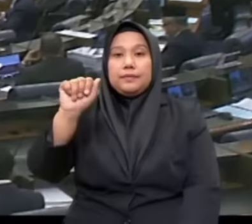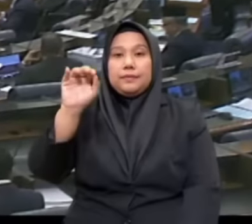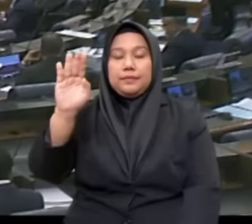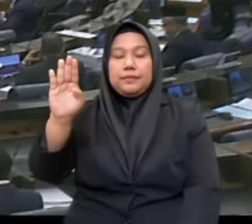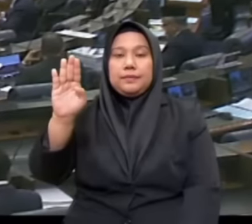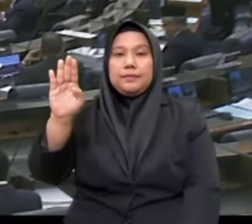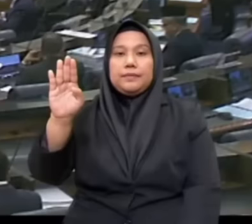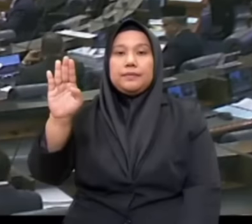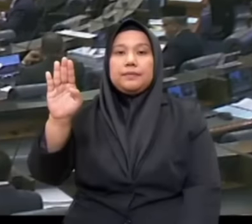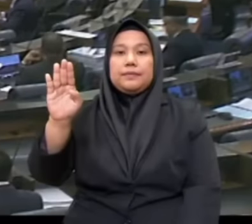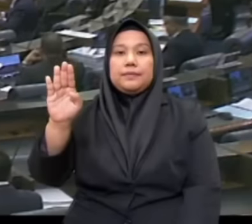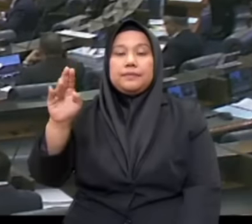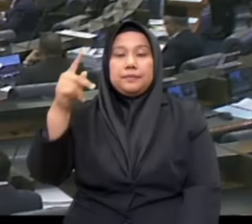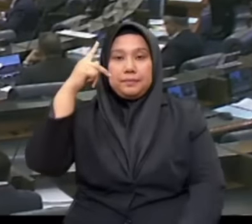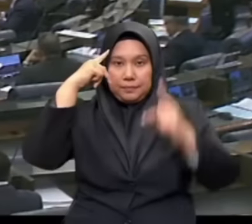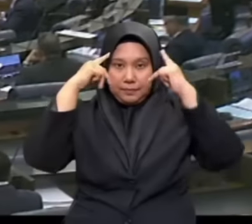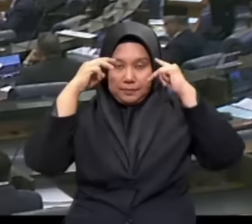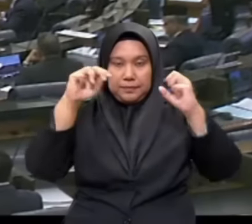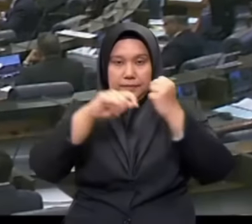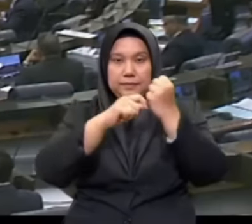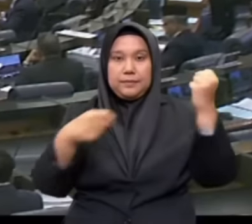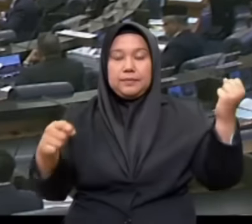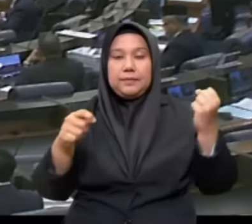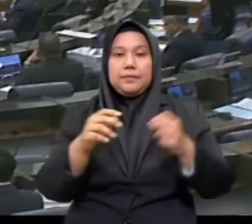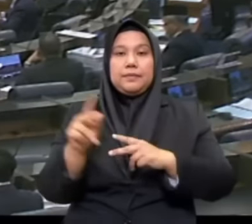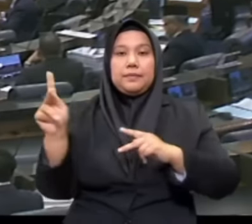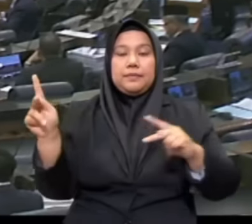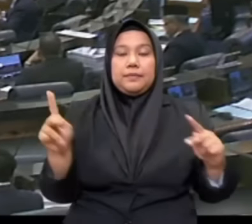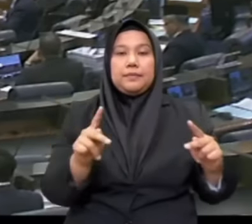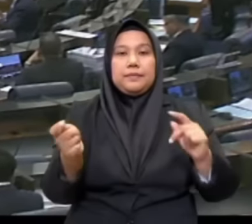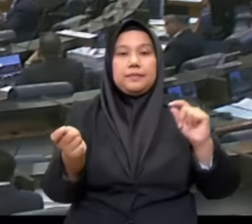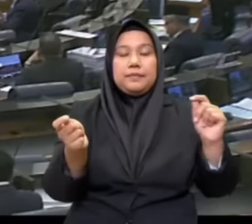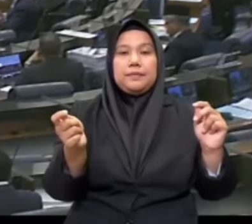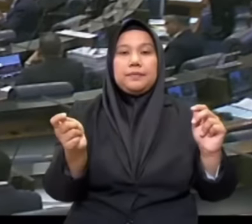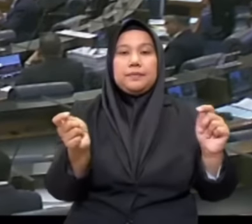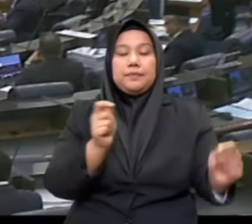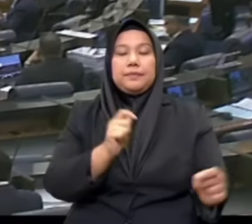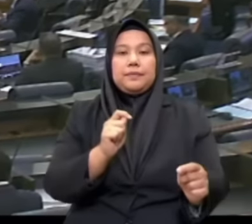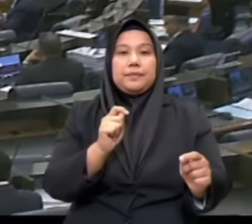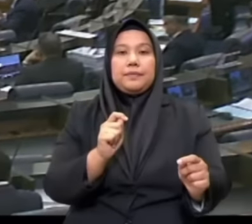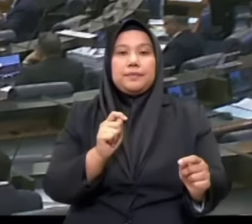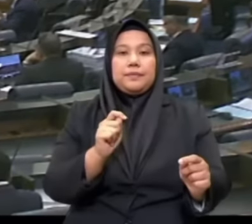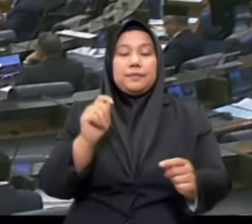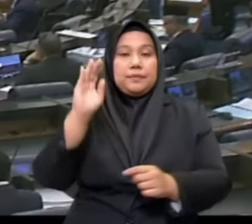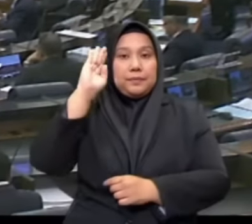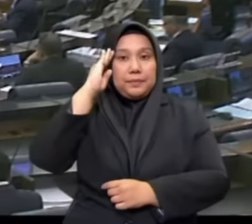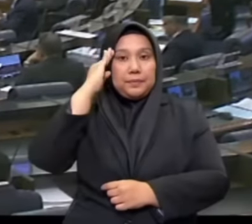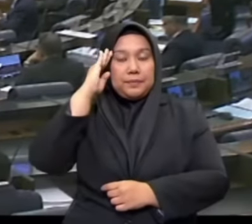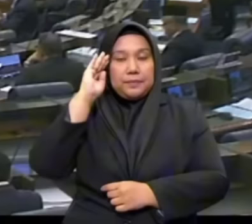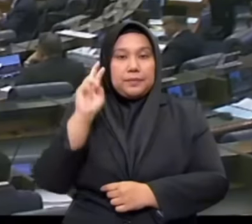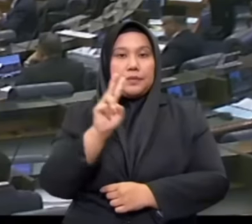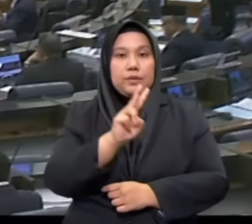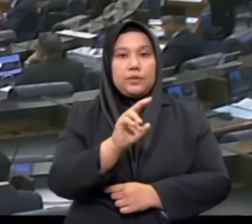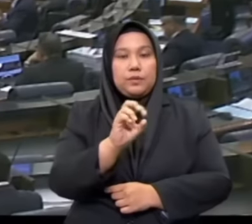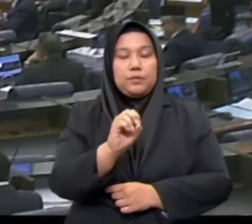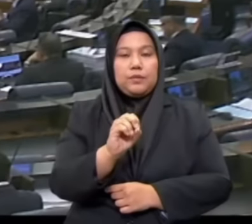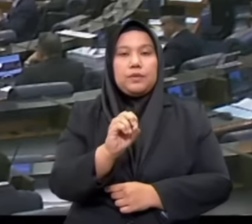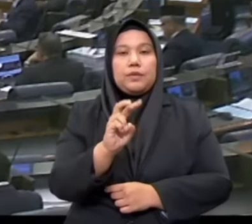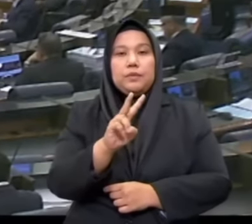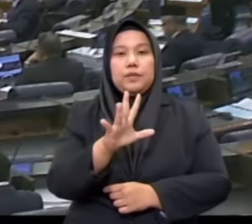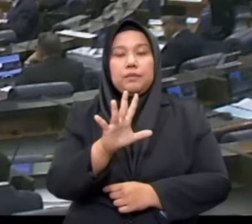soalan tambahan saya. Plan Transformasi Ekonomi Bumi Putra 2035, Putra